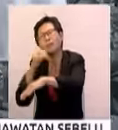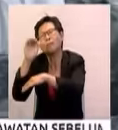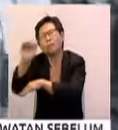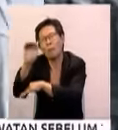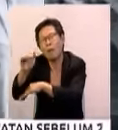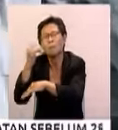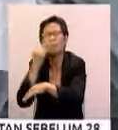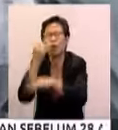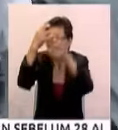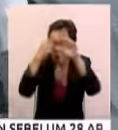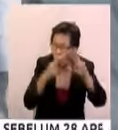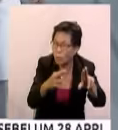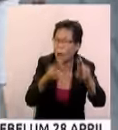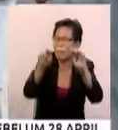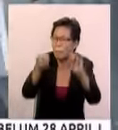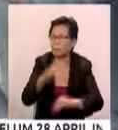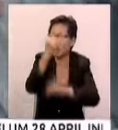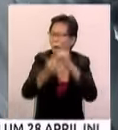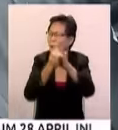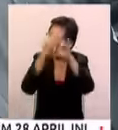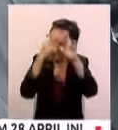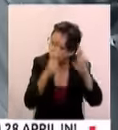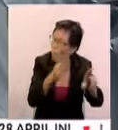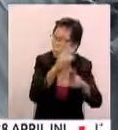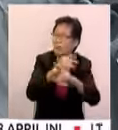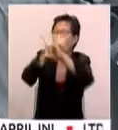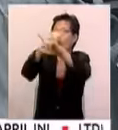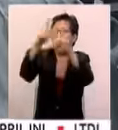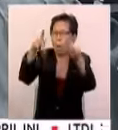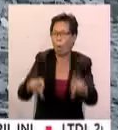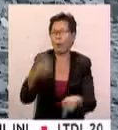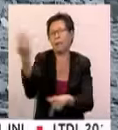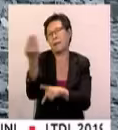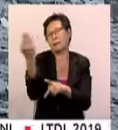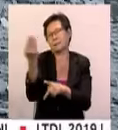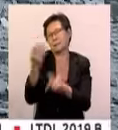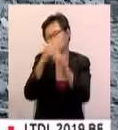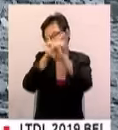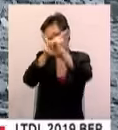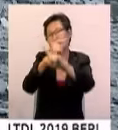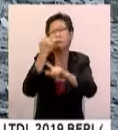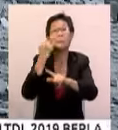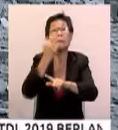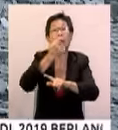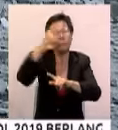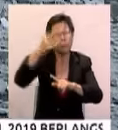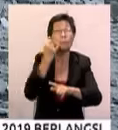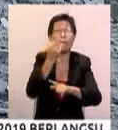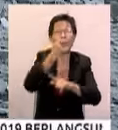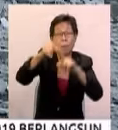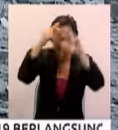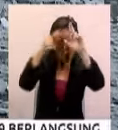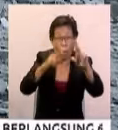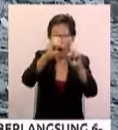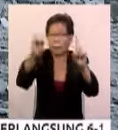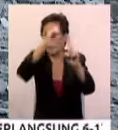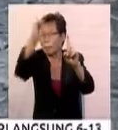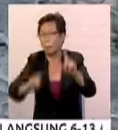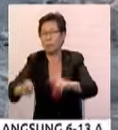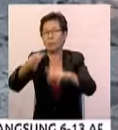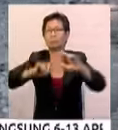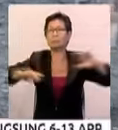menghormati undang-undang kemanusiaan antarabangsa termasuk pelindungan orang awam. Pada masa sama, Israel perlu menghormati sepenuhnya gencatan